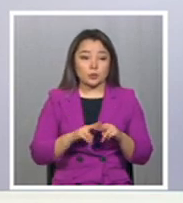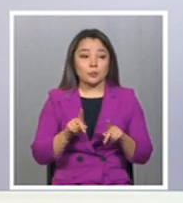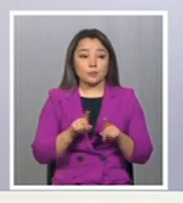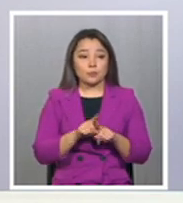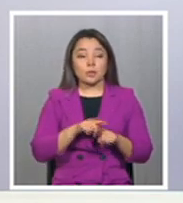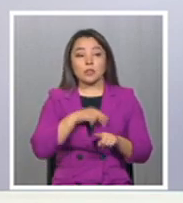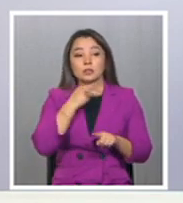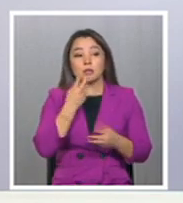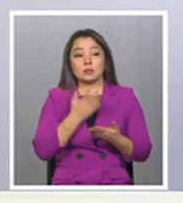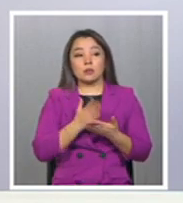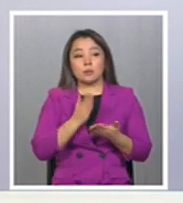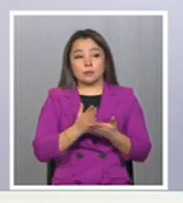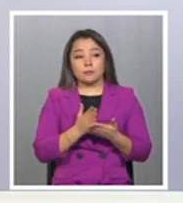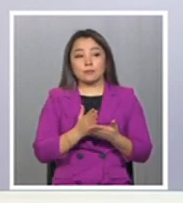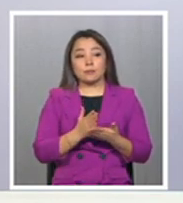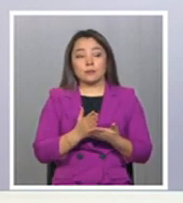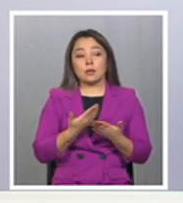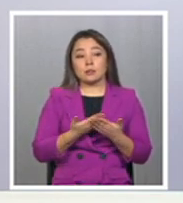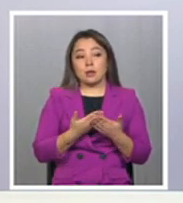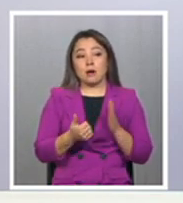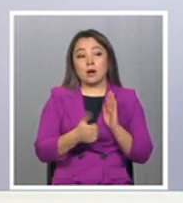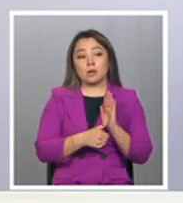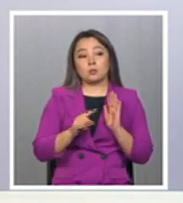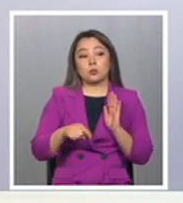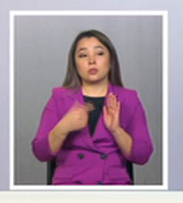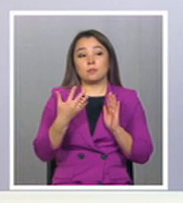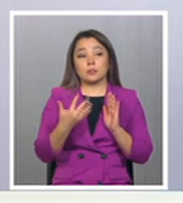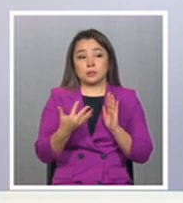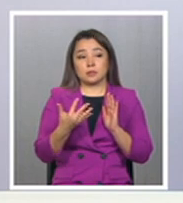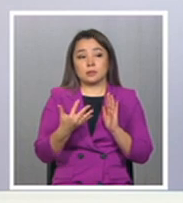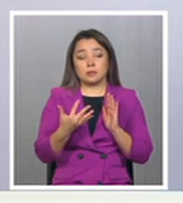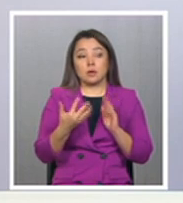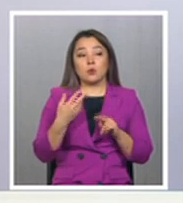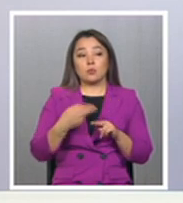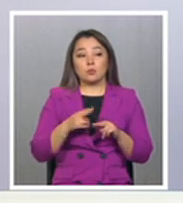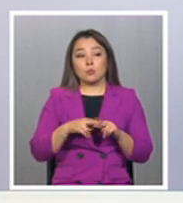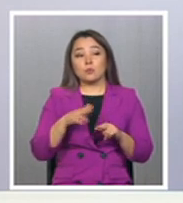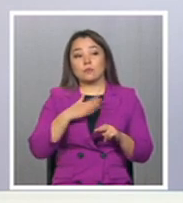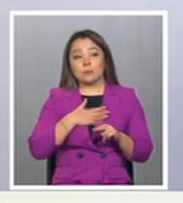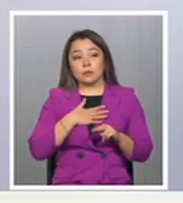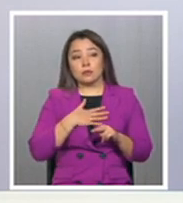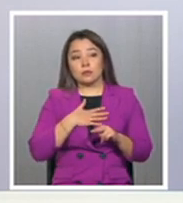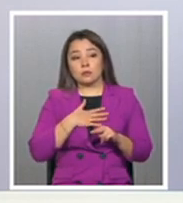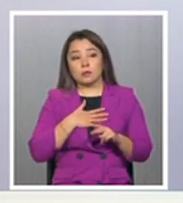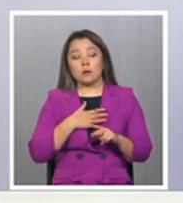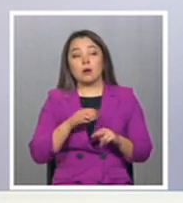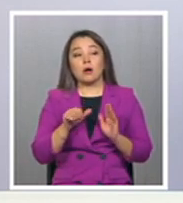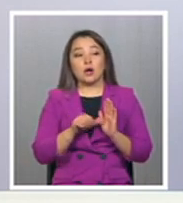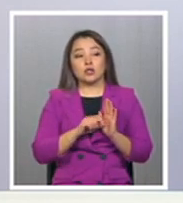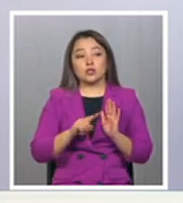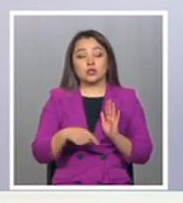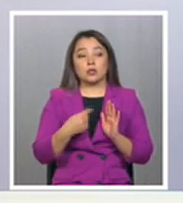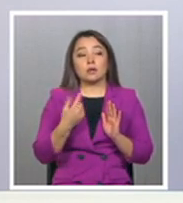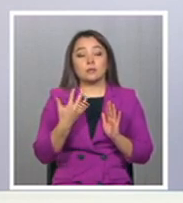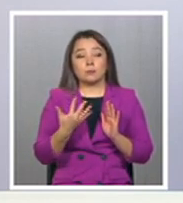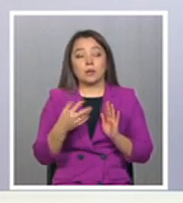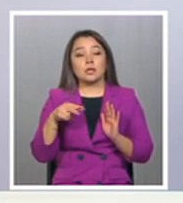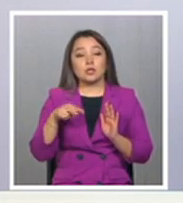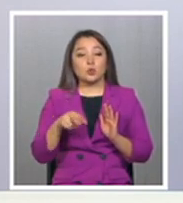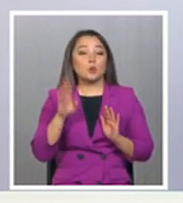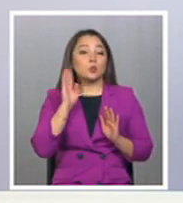көз алдымызға елестетейік. Мысалы, 6.5 деп тұрғанымыз, ол бізде, мысалы, 6,5 литр сүт